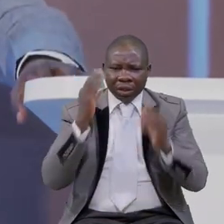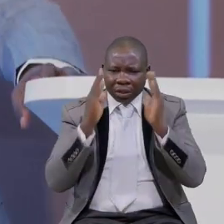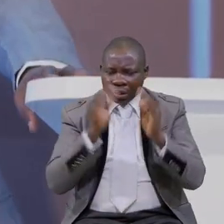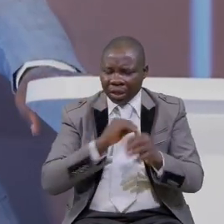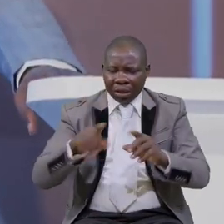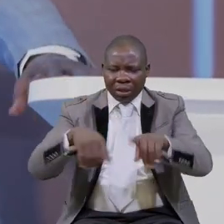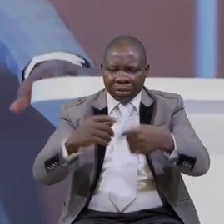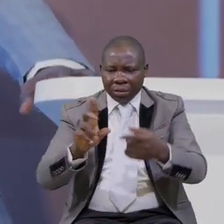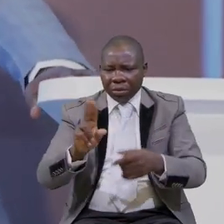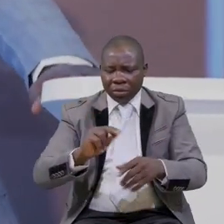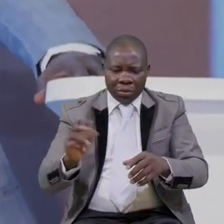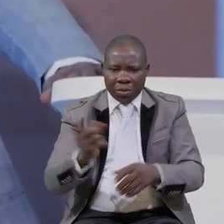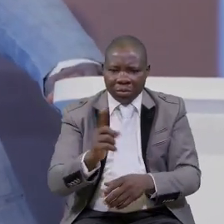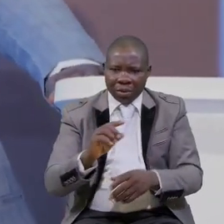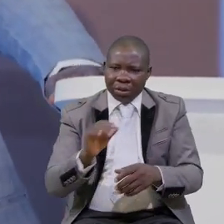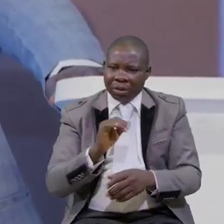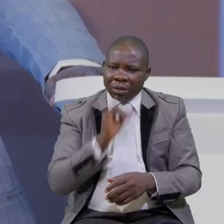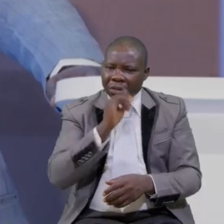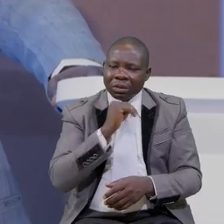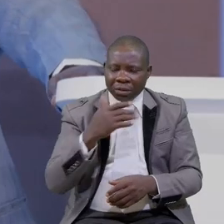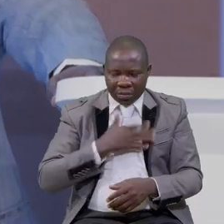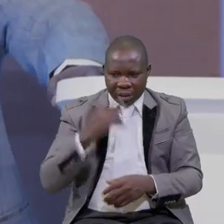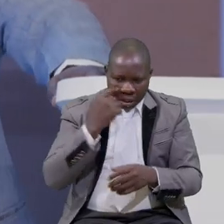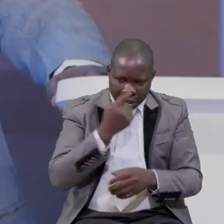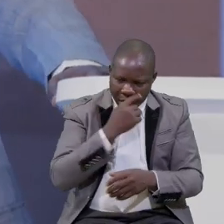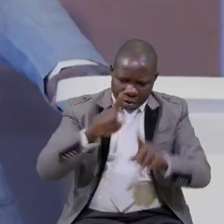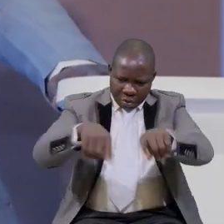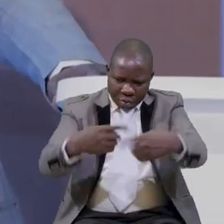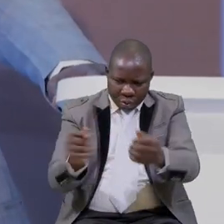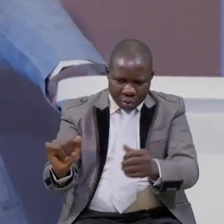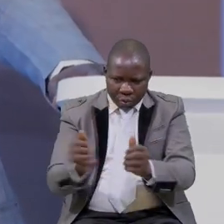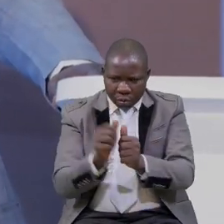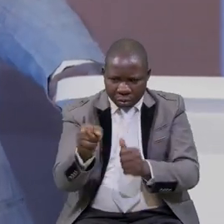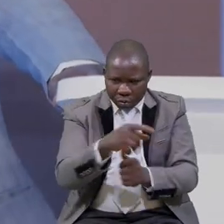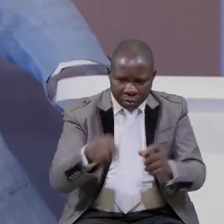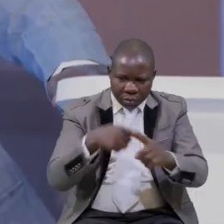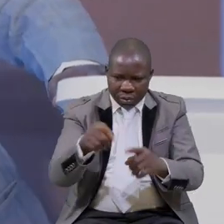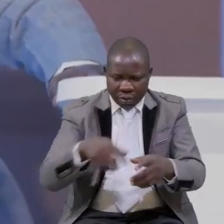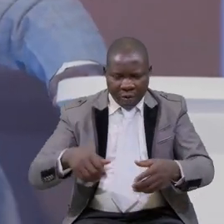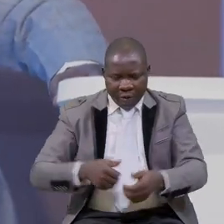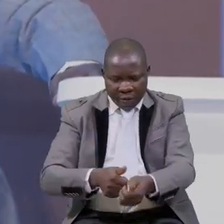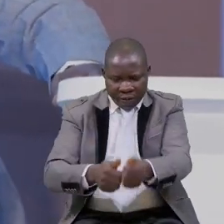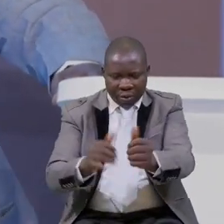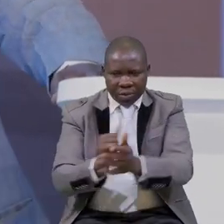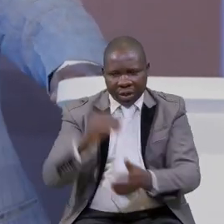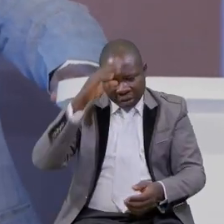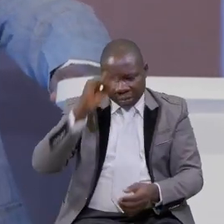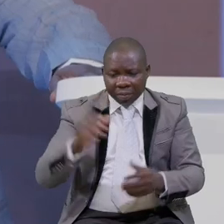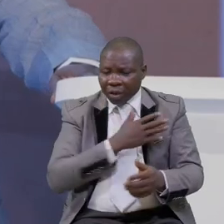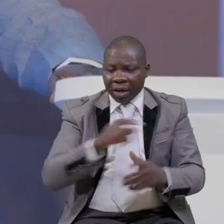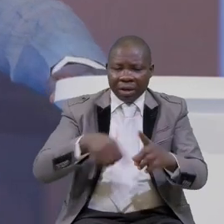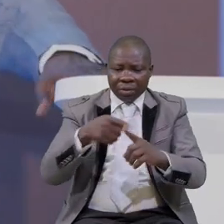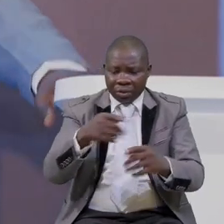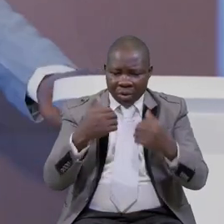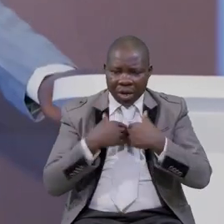Est-ce que mon esprit n'était pas avec toi lorsque tu as suivi cet homme? Et quand tu as pris ce que